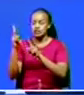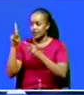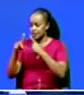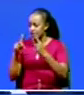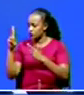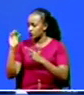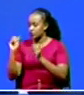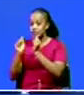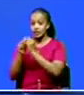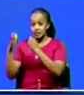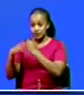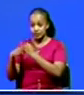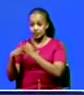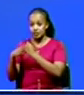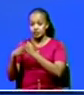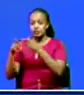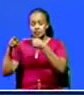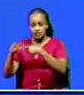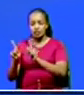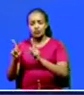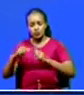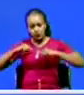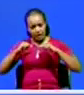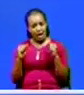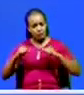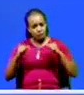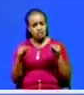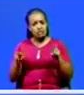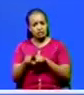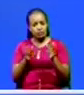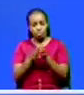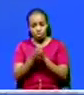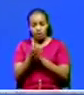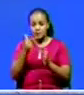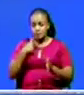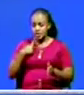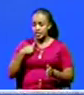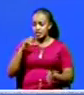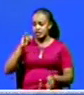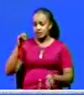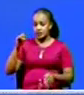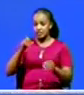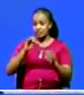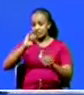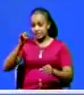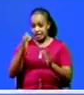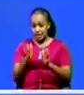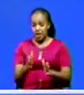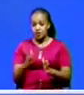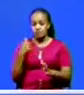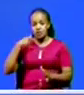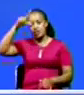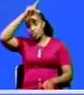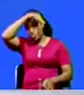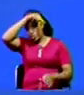2019. Alikuwa mwingi wa afya, bashasha na matumaini. I am a graphic designer. I just graduated and then